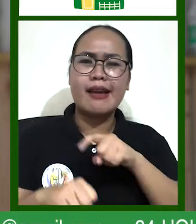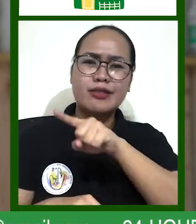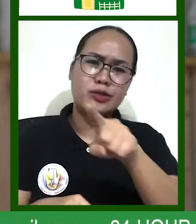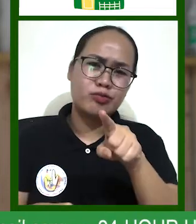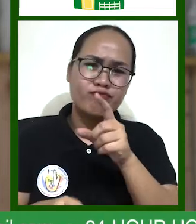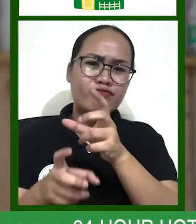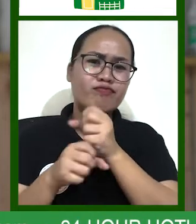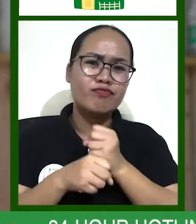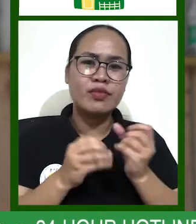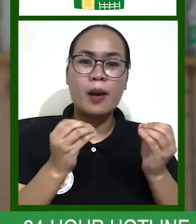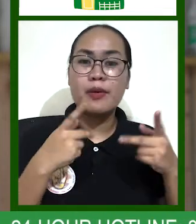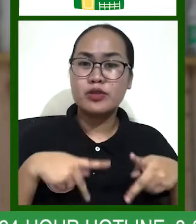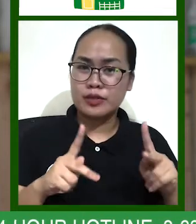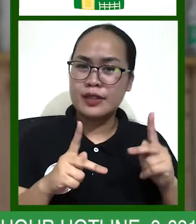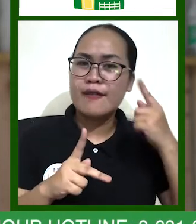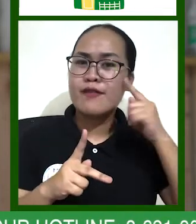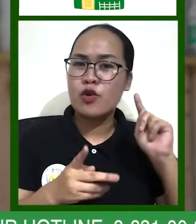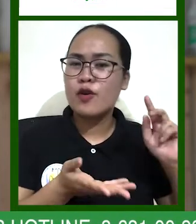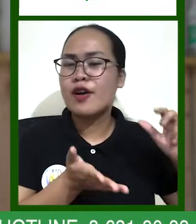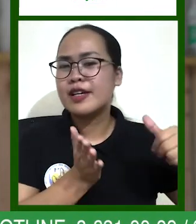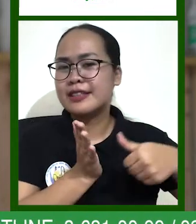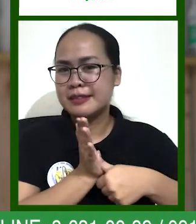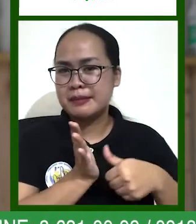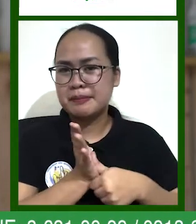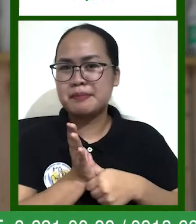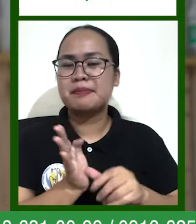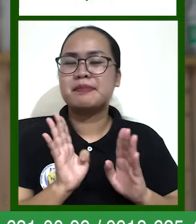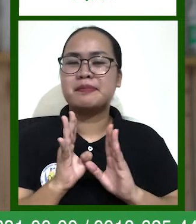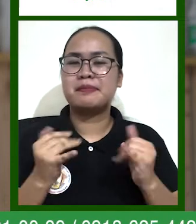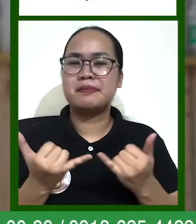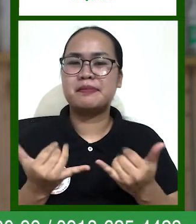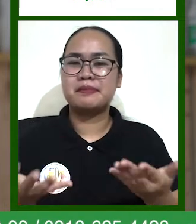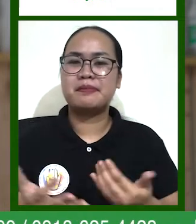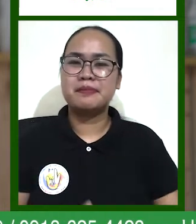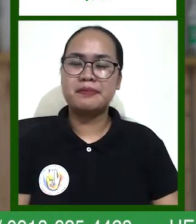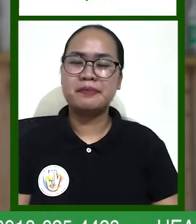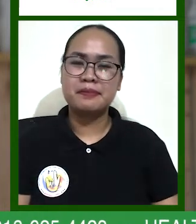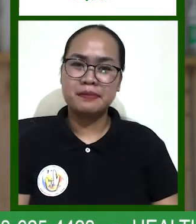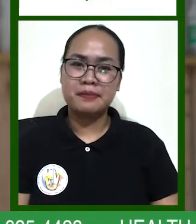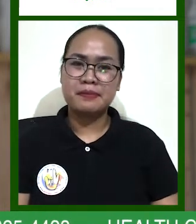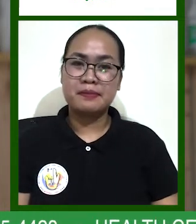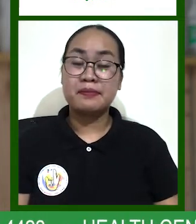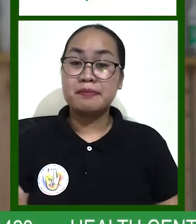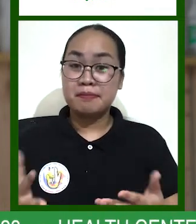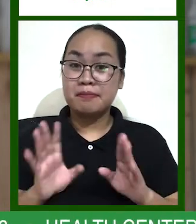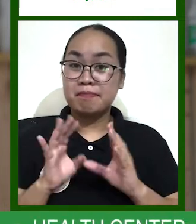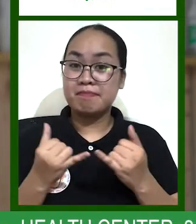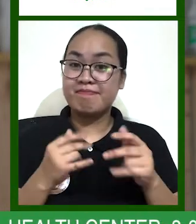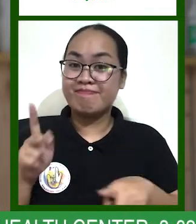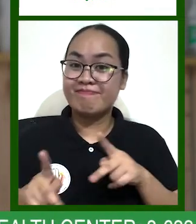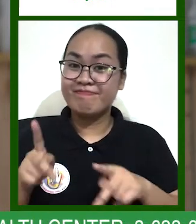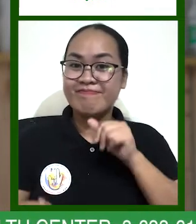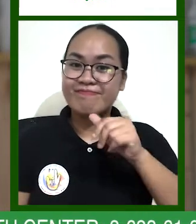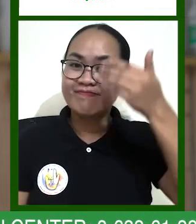po yung chance na ito para maging botante ng ating barangay. And of course, no, mga kabarangay, let us